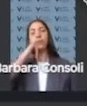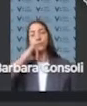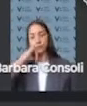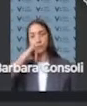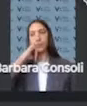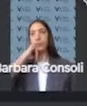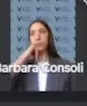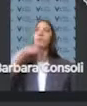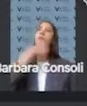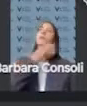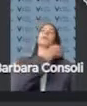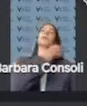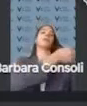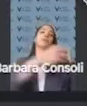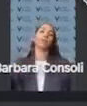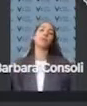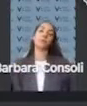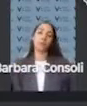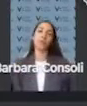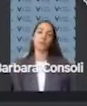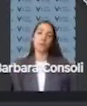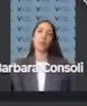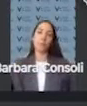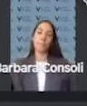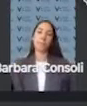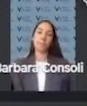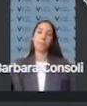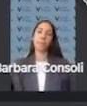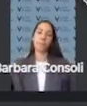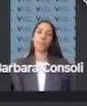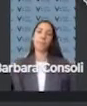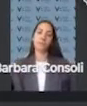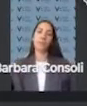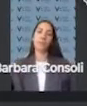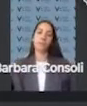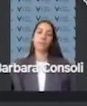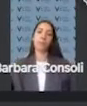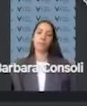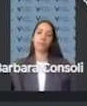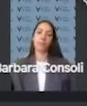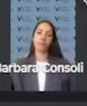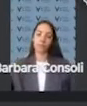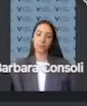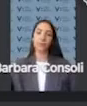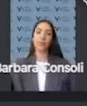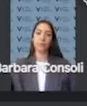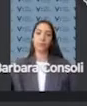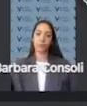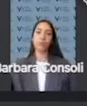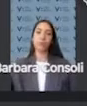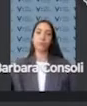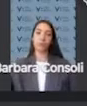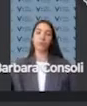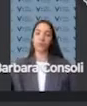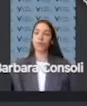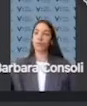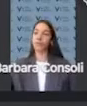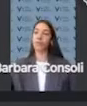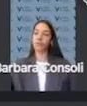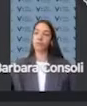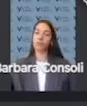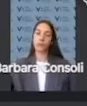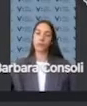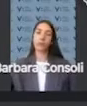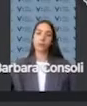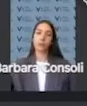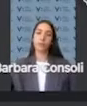qualsiasi percorso, dovete impegnarvi. Studiare, frequentare, instaurare un rapporto con